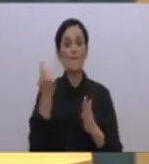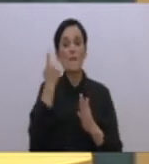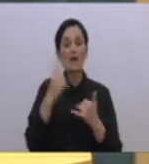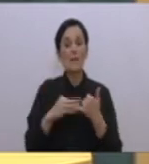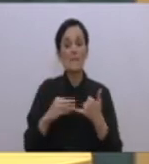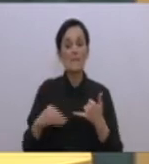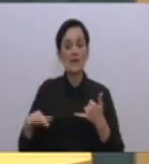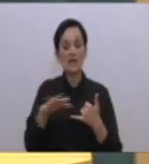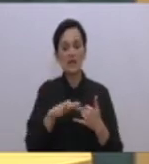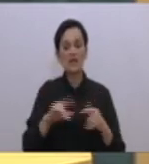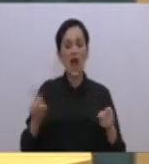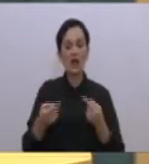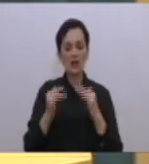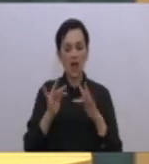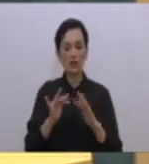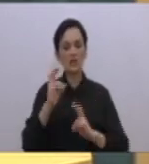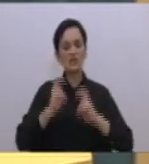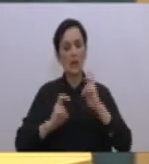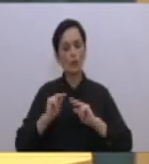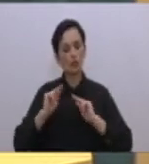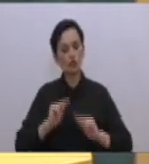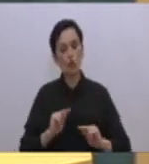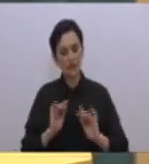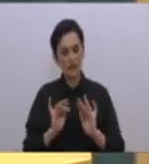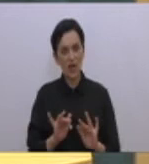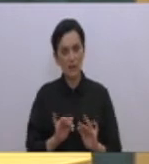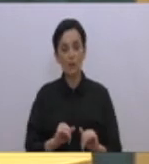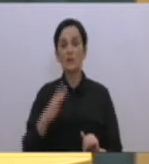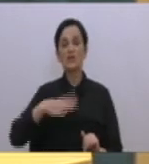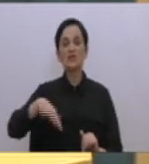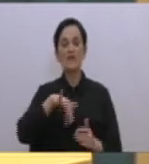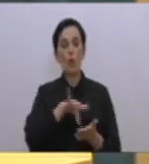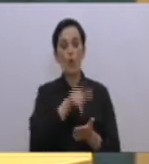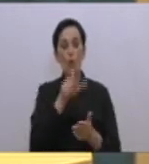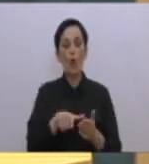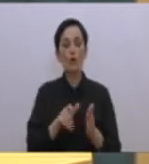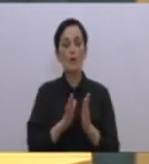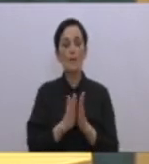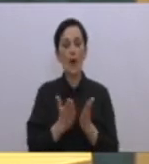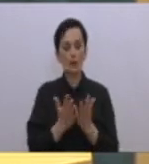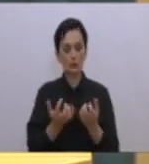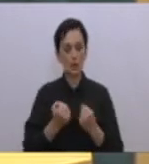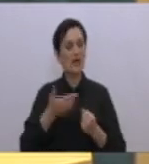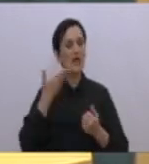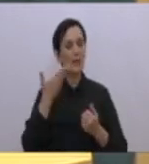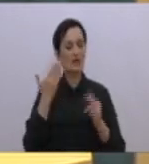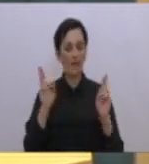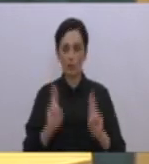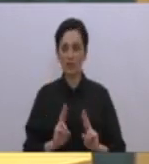მიწა, განახორციელონ სამეწარმეო და შრომით საქმიანობა, საქართველოს მოქალაქის პასპორტი აიღონ გამარტივებული